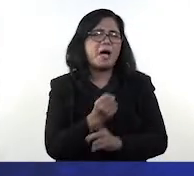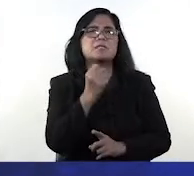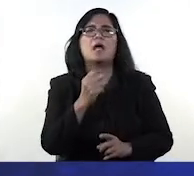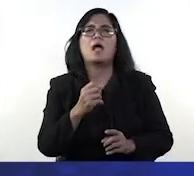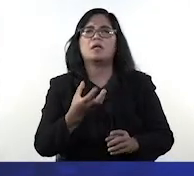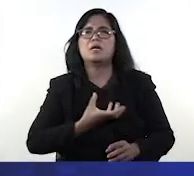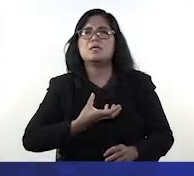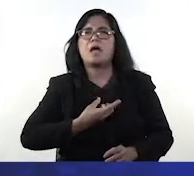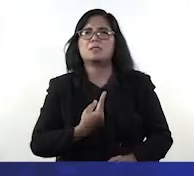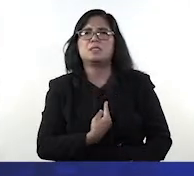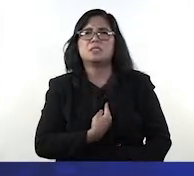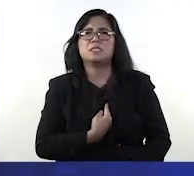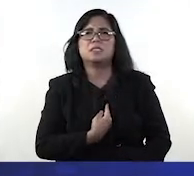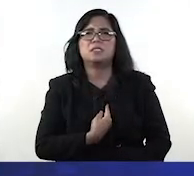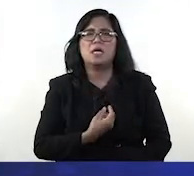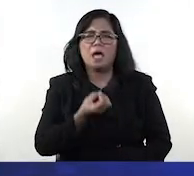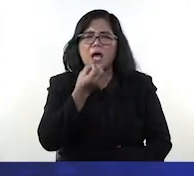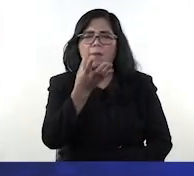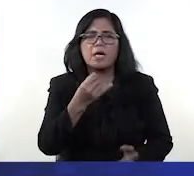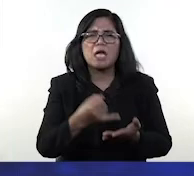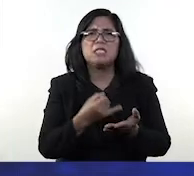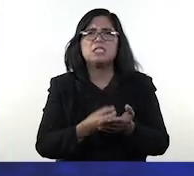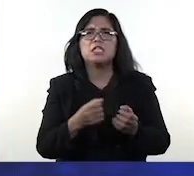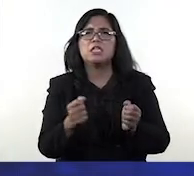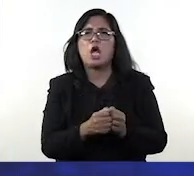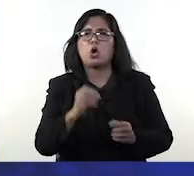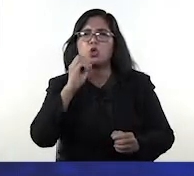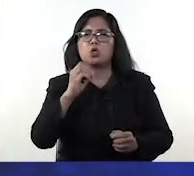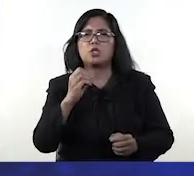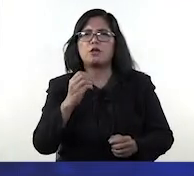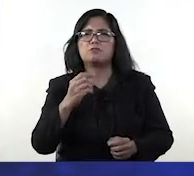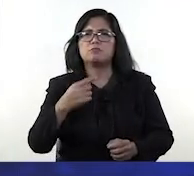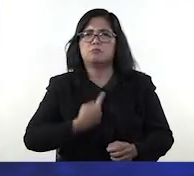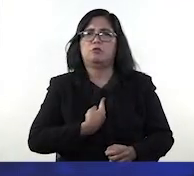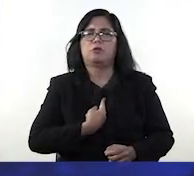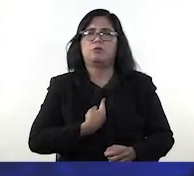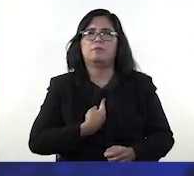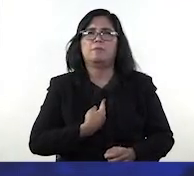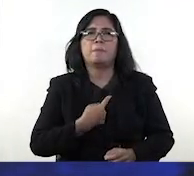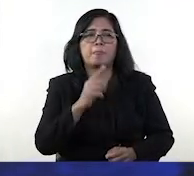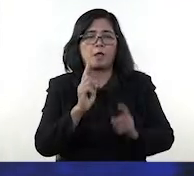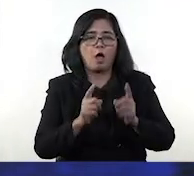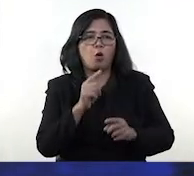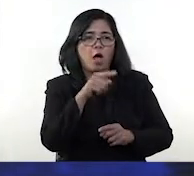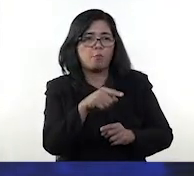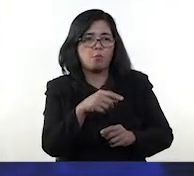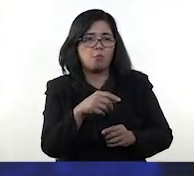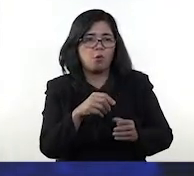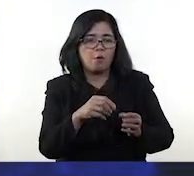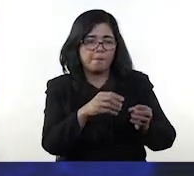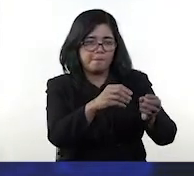memaksakan kehendak Hai Harjo mengabarkan Injil dengan otoritas yang ada padanya Hai Emang kalau kamu